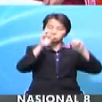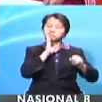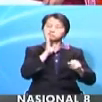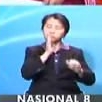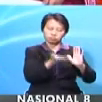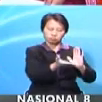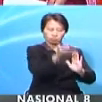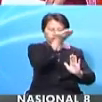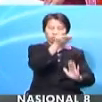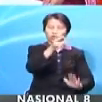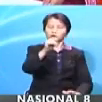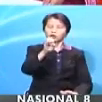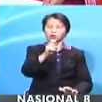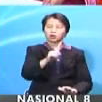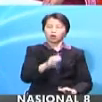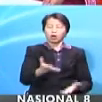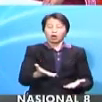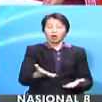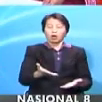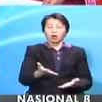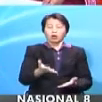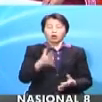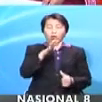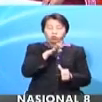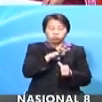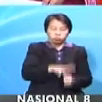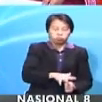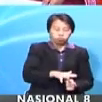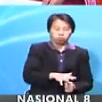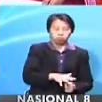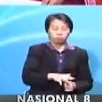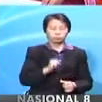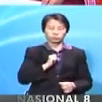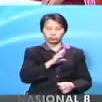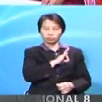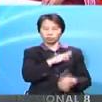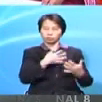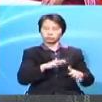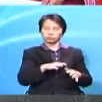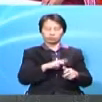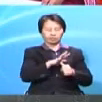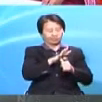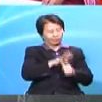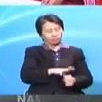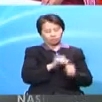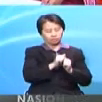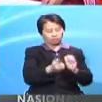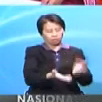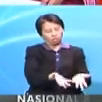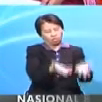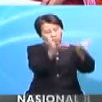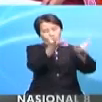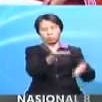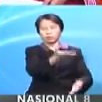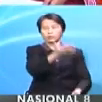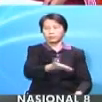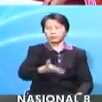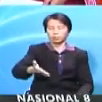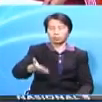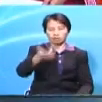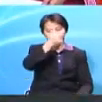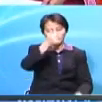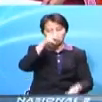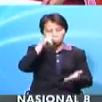kadar Tul itu menambah kosari hidup rakyat terutama penjawat awam yang sudah sedia tertekan dengan kenaikan harga barang ekoran